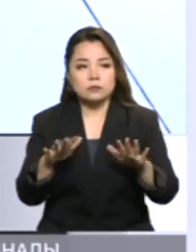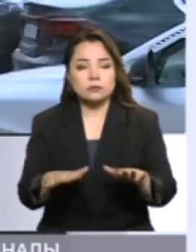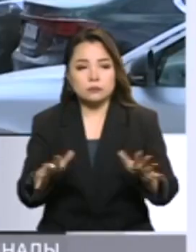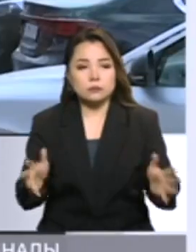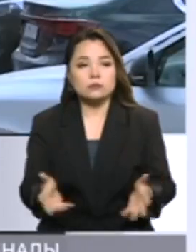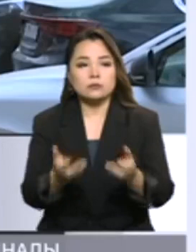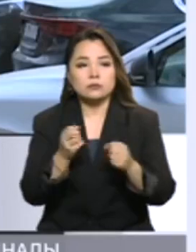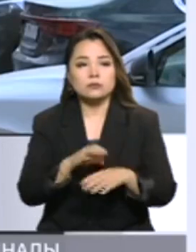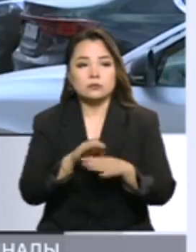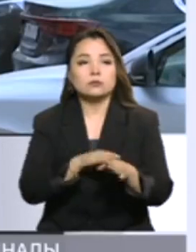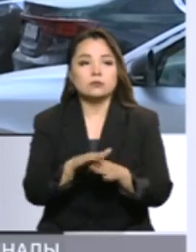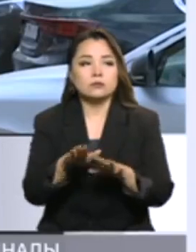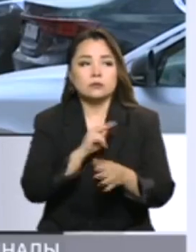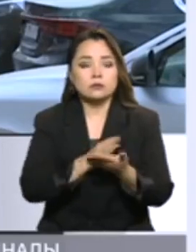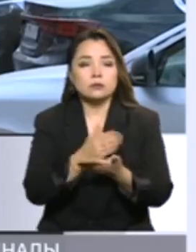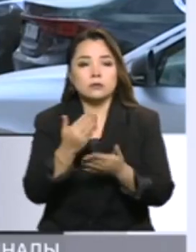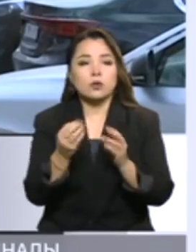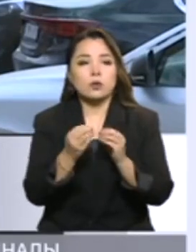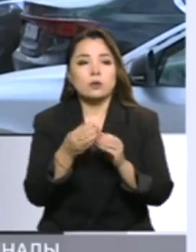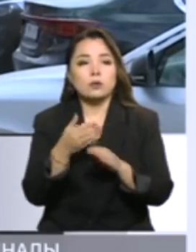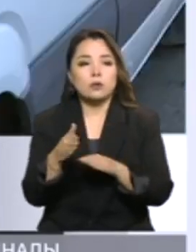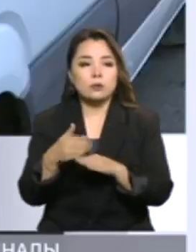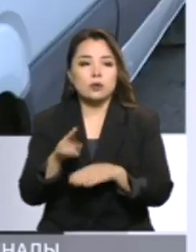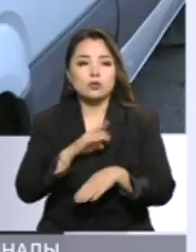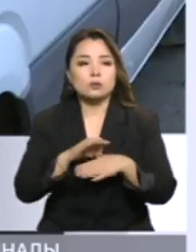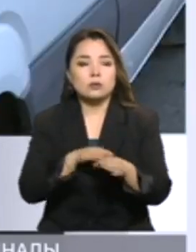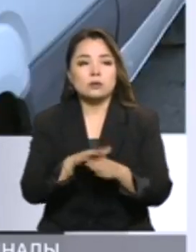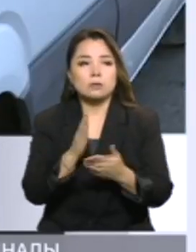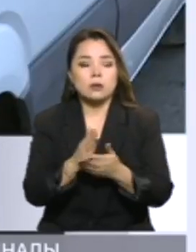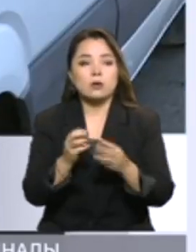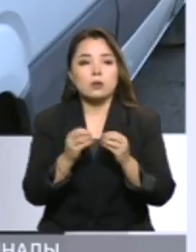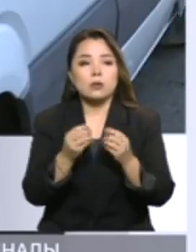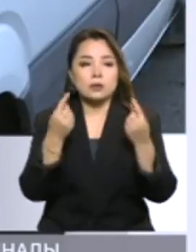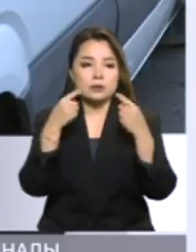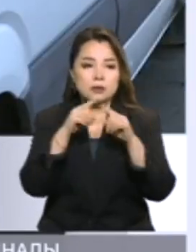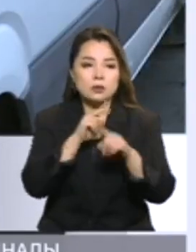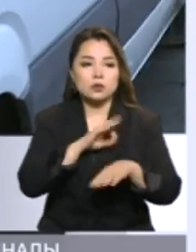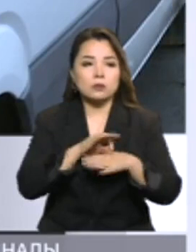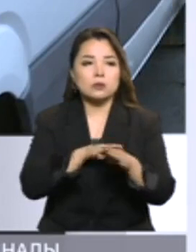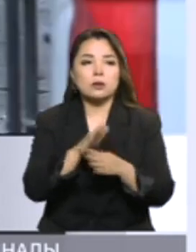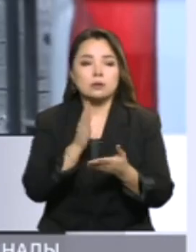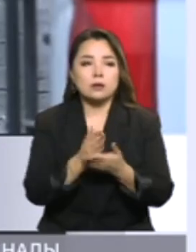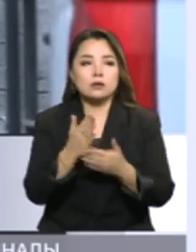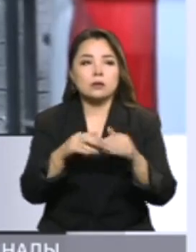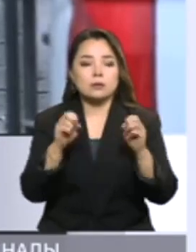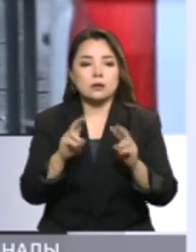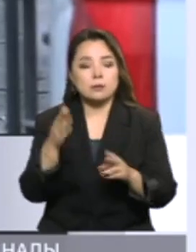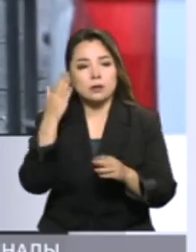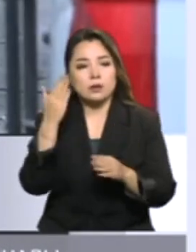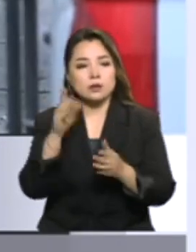құтқару қызметінің 10 бөлімшесі жұмыс істеуде, сондай ақ 10-нан астам техника жұмылдырылған. Біз мамандардың пікірін жазып алған